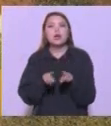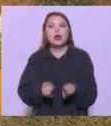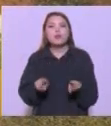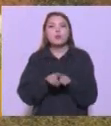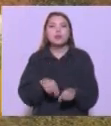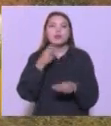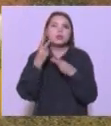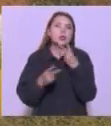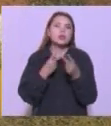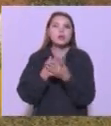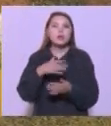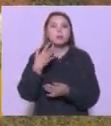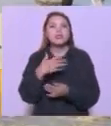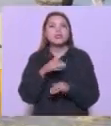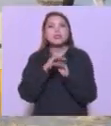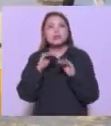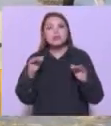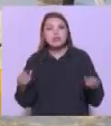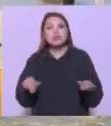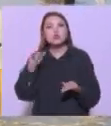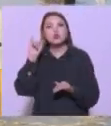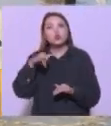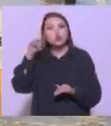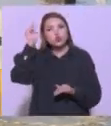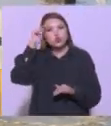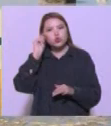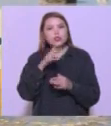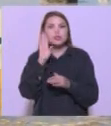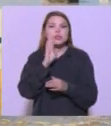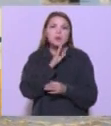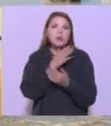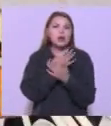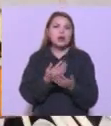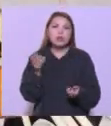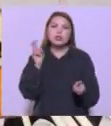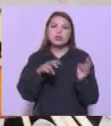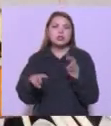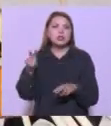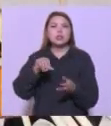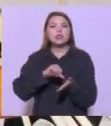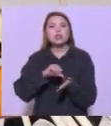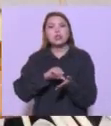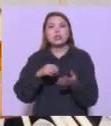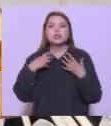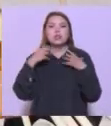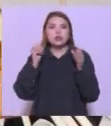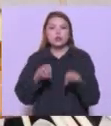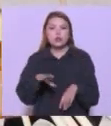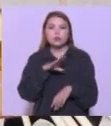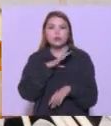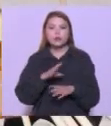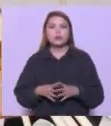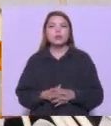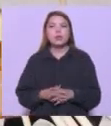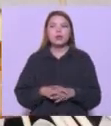акциясына 50 шақты оқушылар мен студенттер мен бала күтіміндегі аналар да келіп қатысты. Бұндай жаңа апталық сенбілік жиі